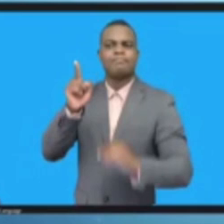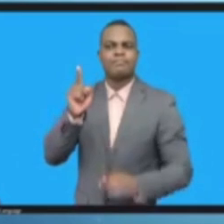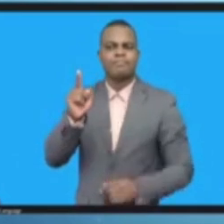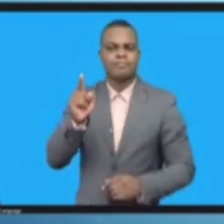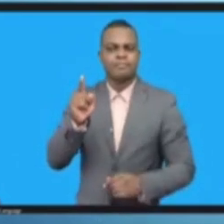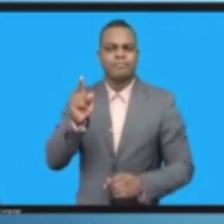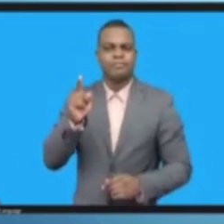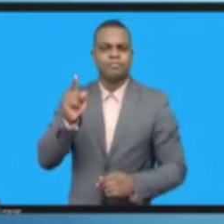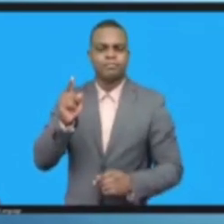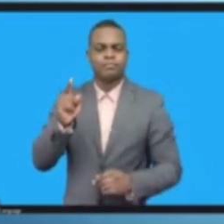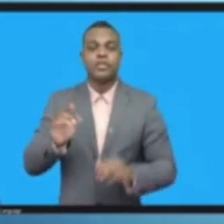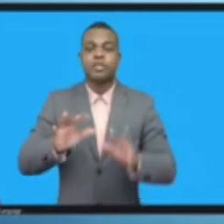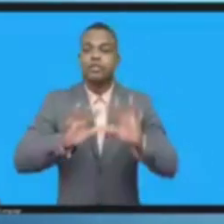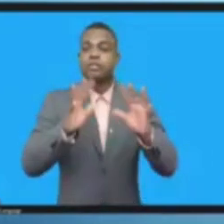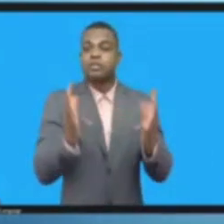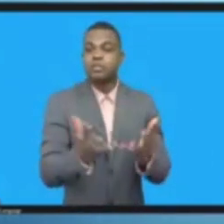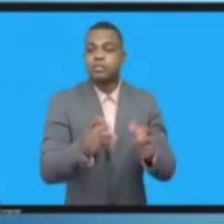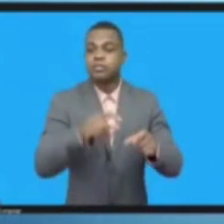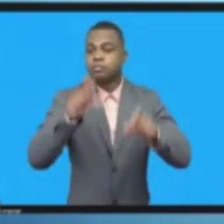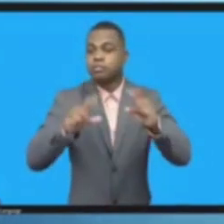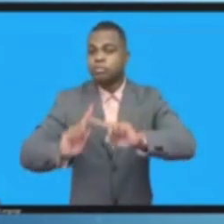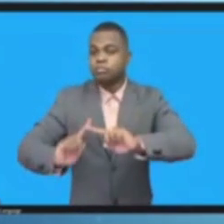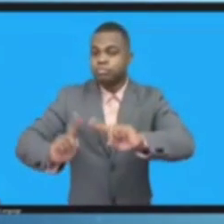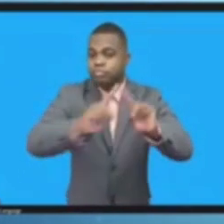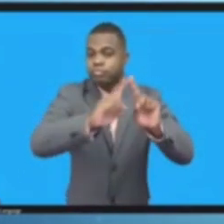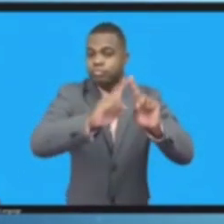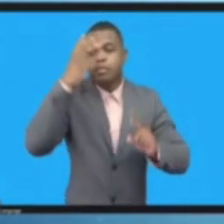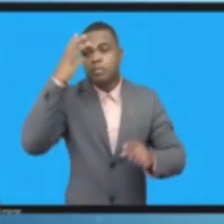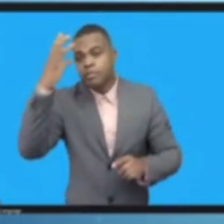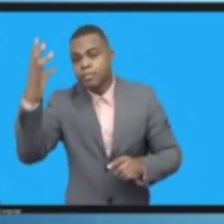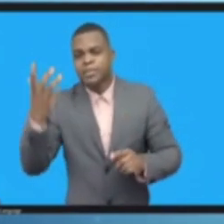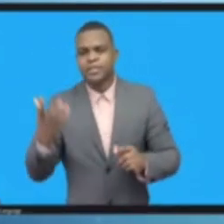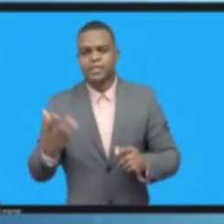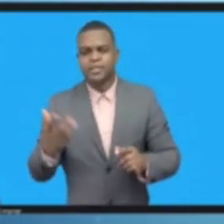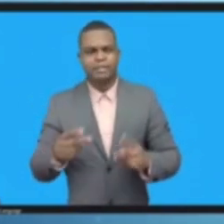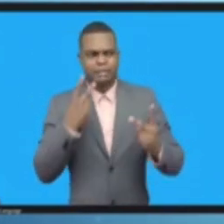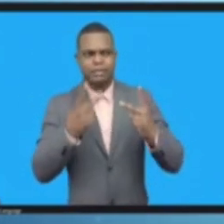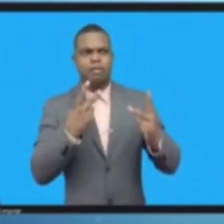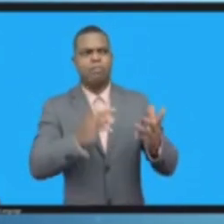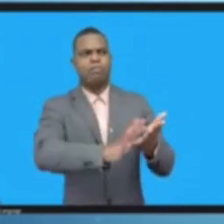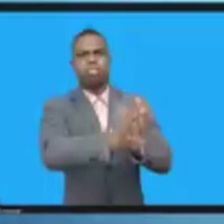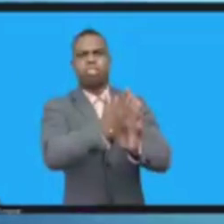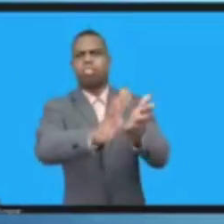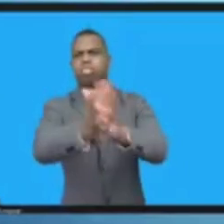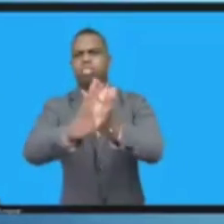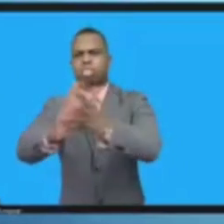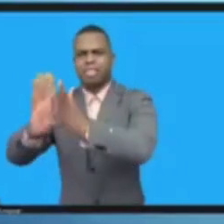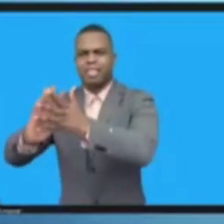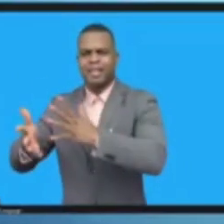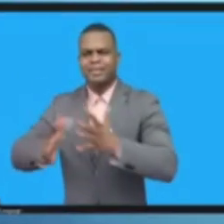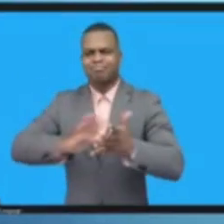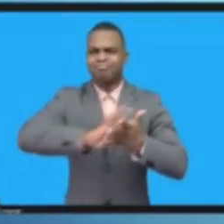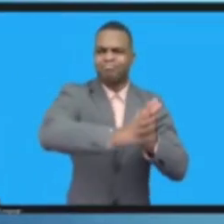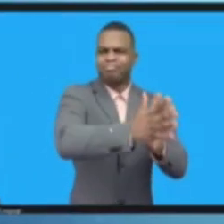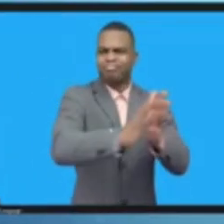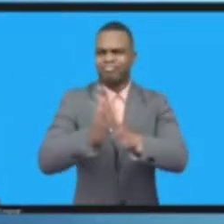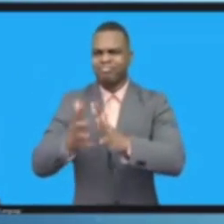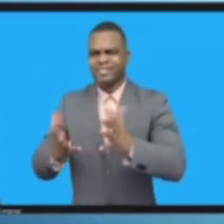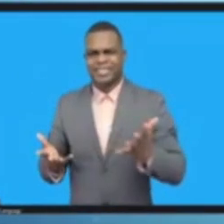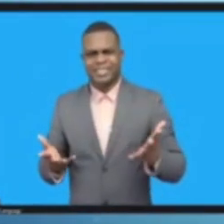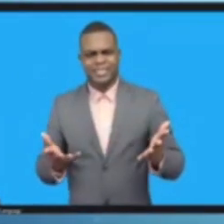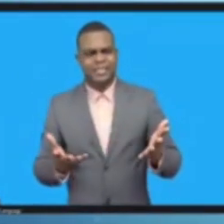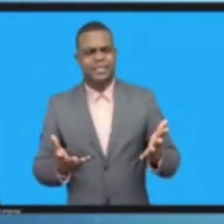d'écraser ou de passer à côté la plus grande opportunité que l'humanité a de créer un monde plus prospère et